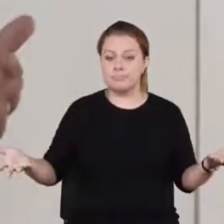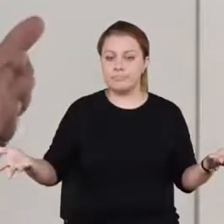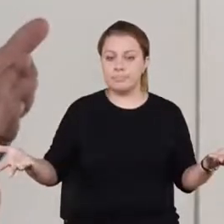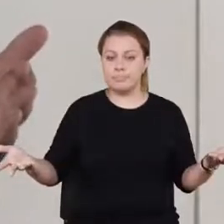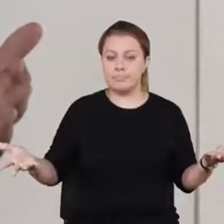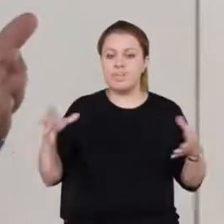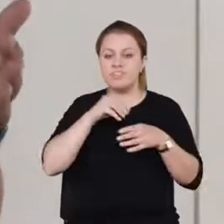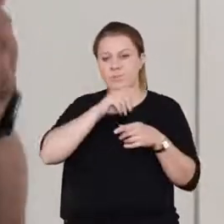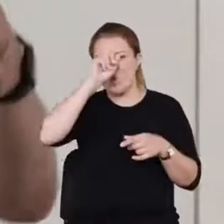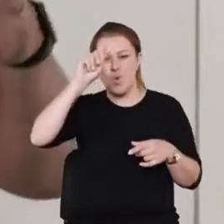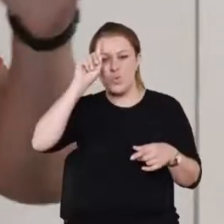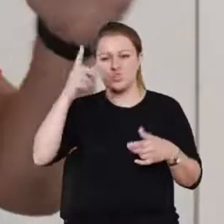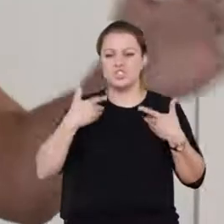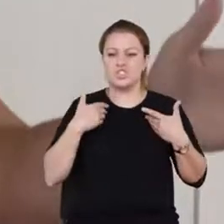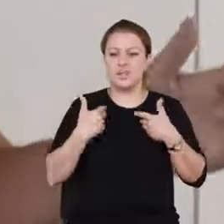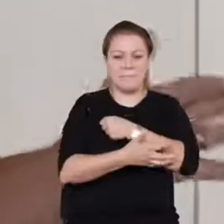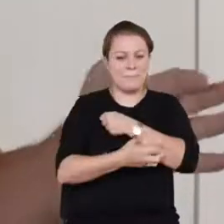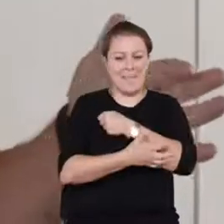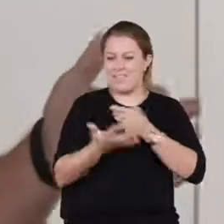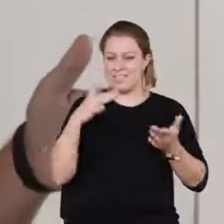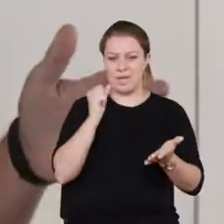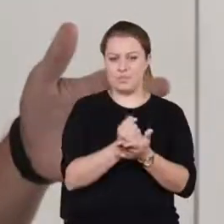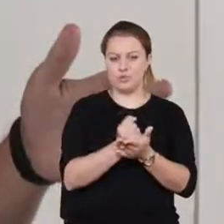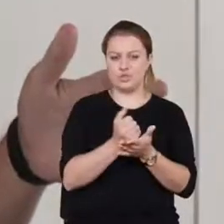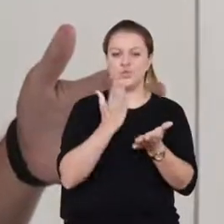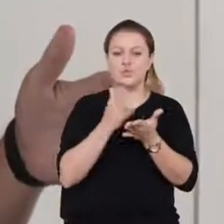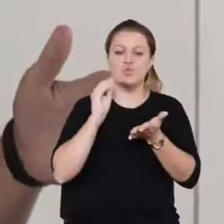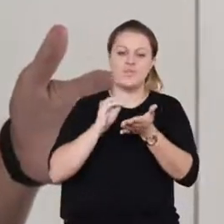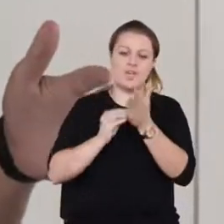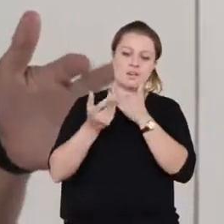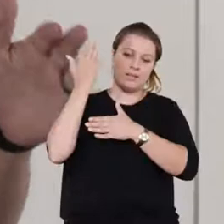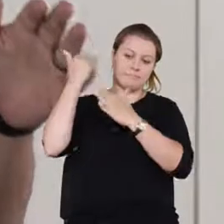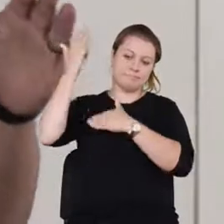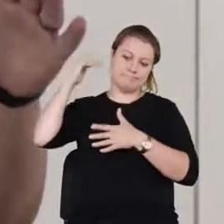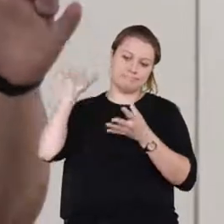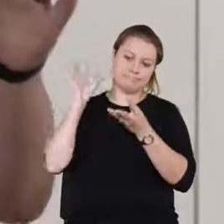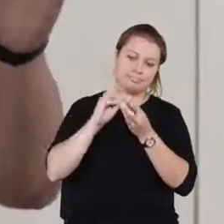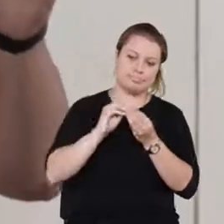żyła w skrajnej nędzy. To było doświadczenie wszystkich poprzednich pokoleń.